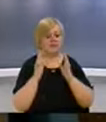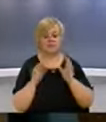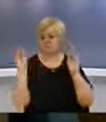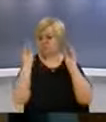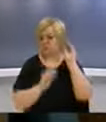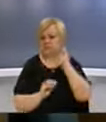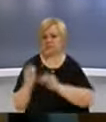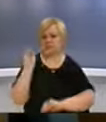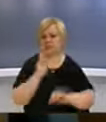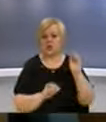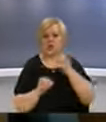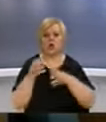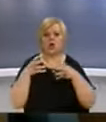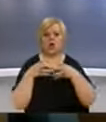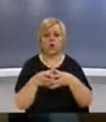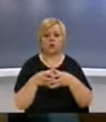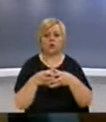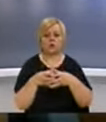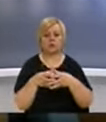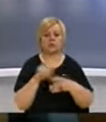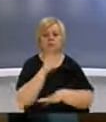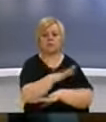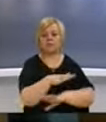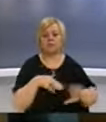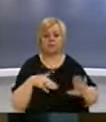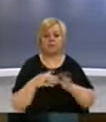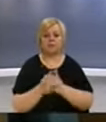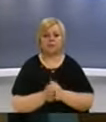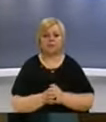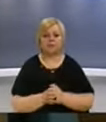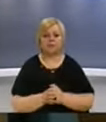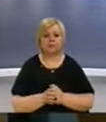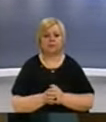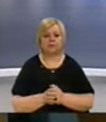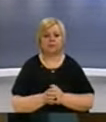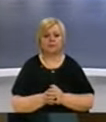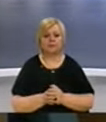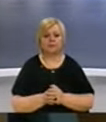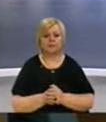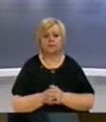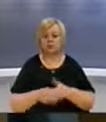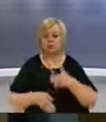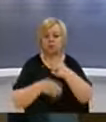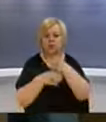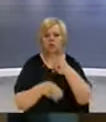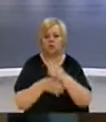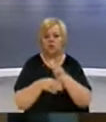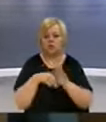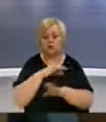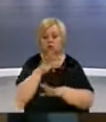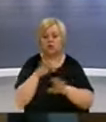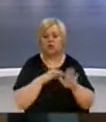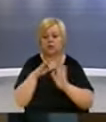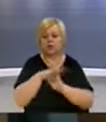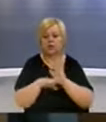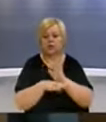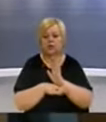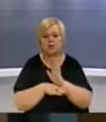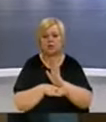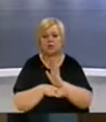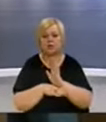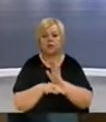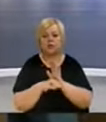në komisionin parlamentar do të japim kontributën që ky projekt ligj le të jetë një